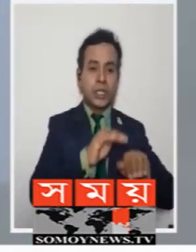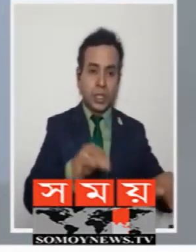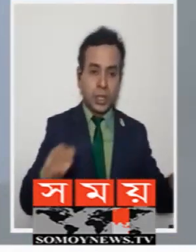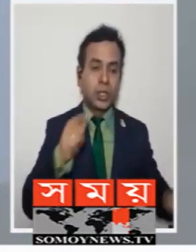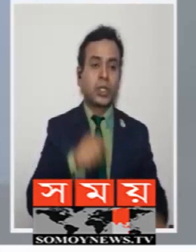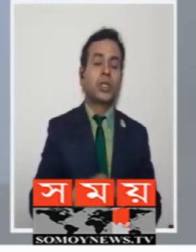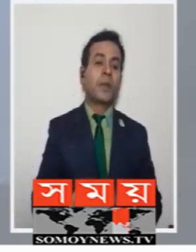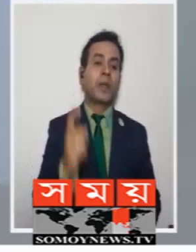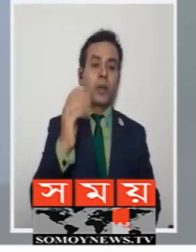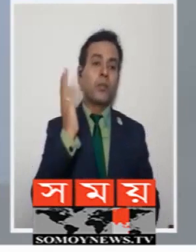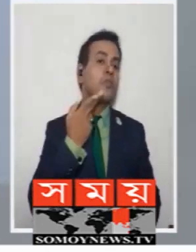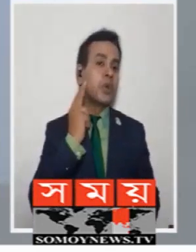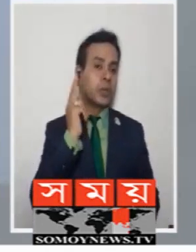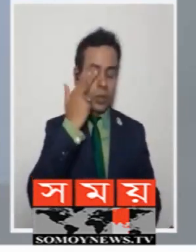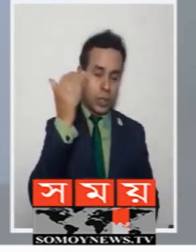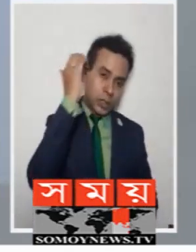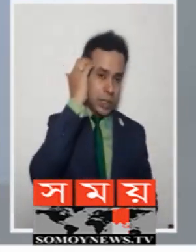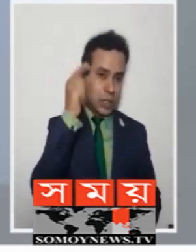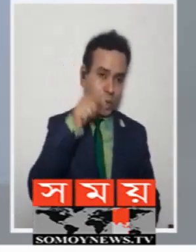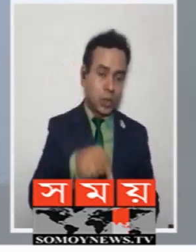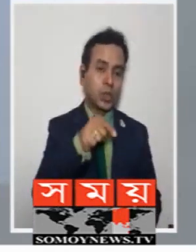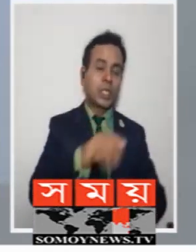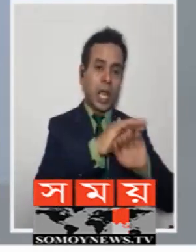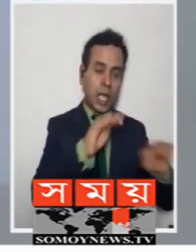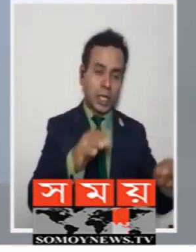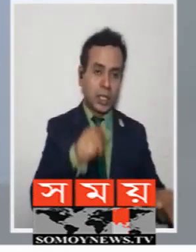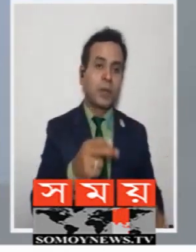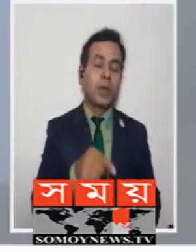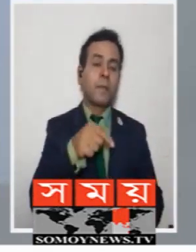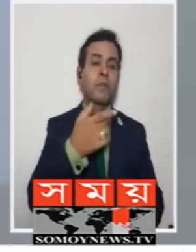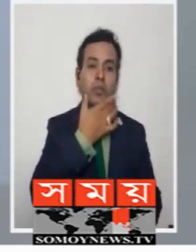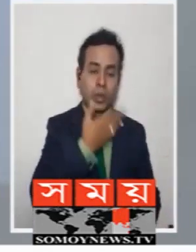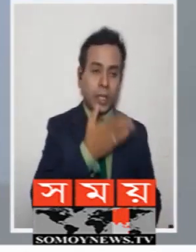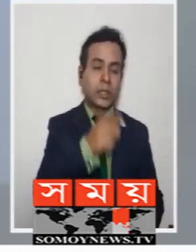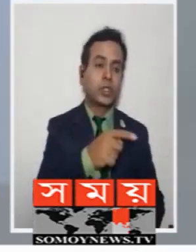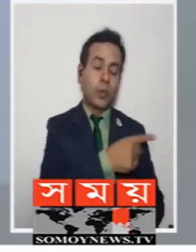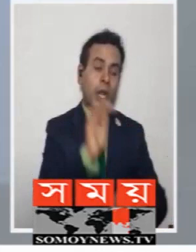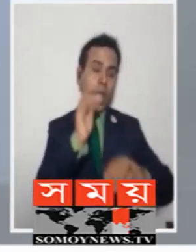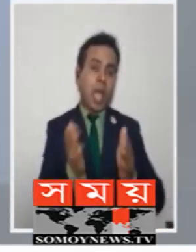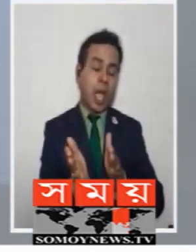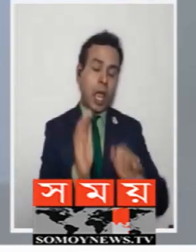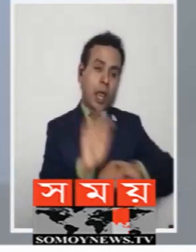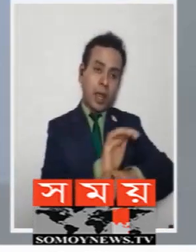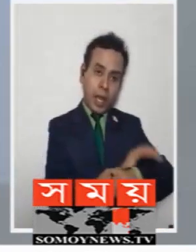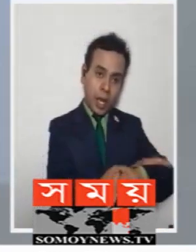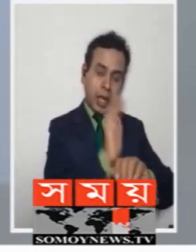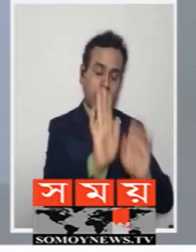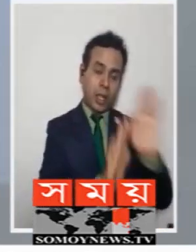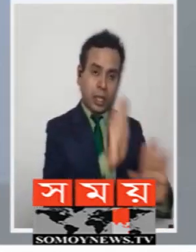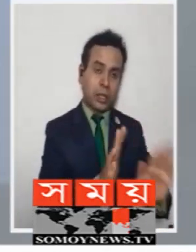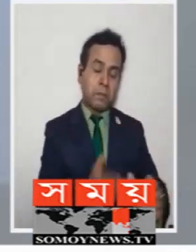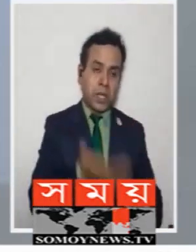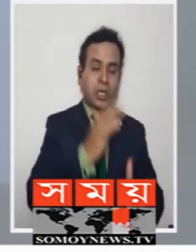শিশু যদি থাকে যারা অসংক্রামক ব্যাধিতে ভুগছেন, উচ্চ রক্তচাপ, কিডনির সমস্যা, ফুসফুসের সমস্যা, ক্যান্সার